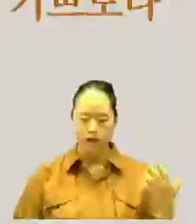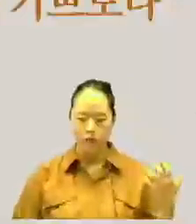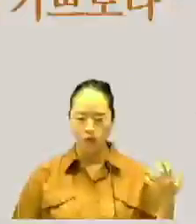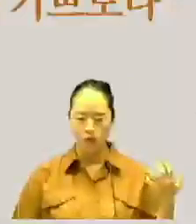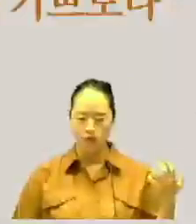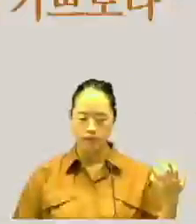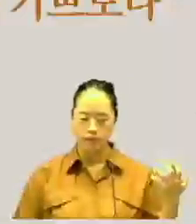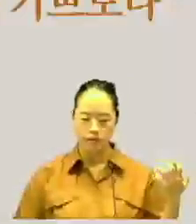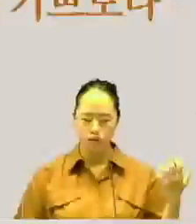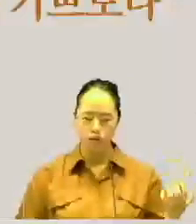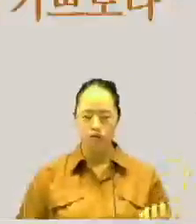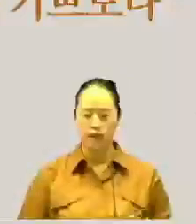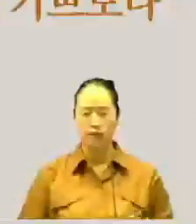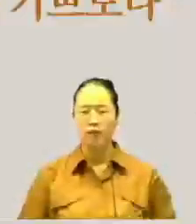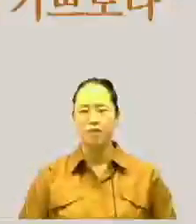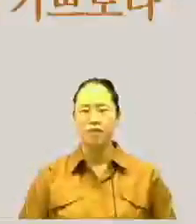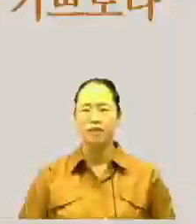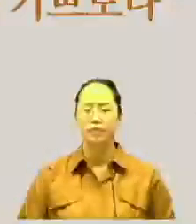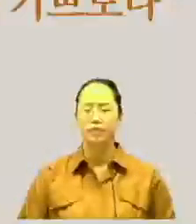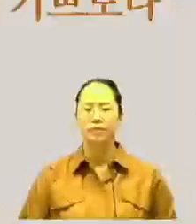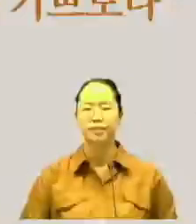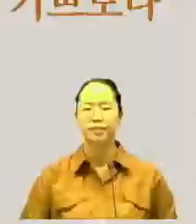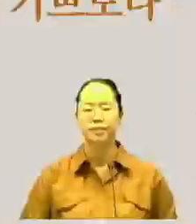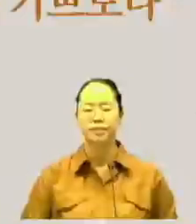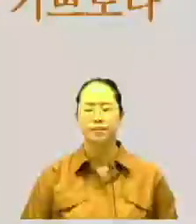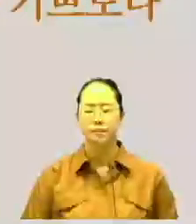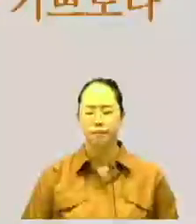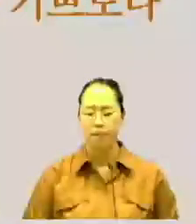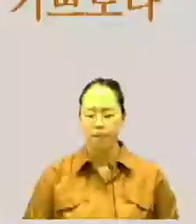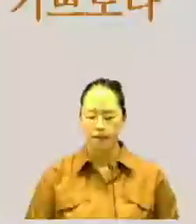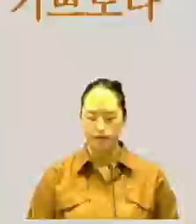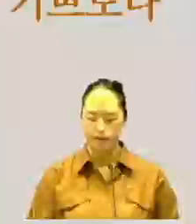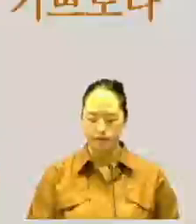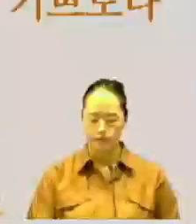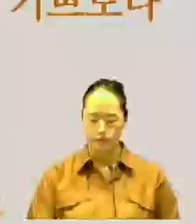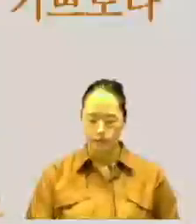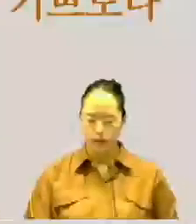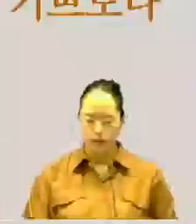是神想要和我们一起做的这个辩论。